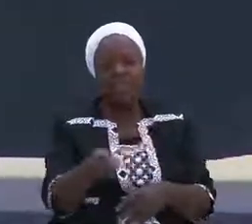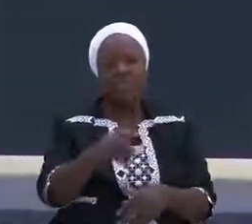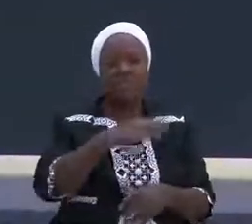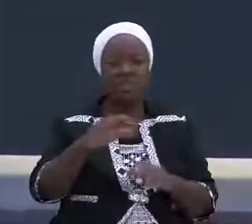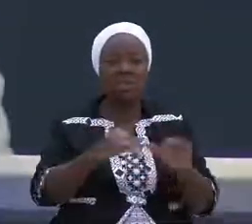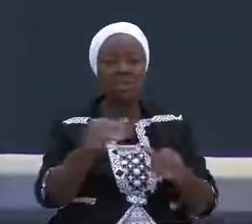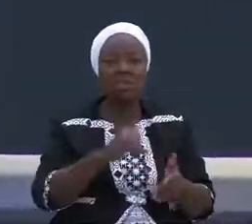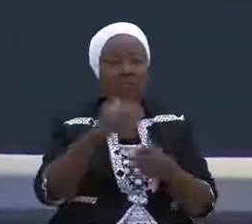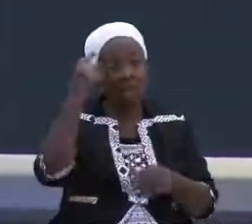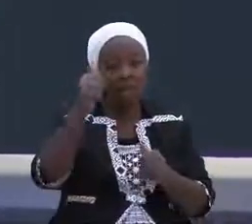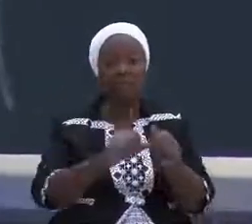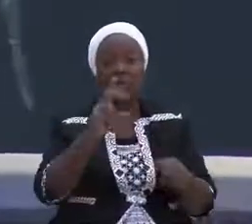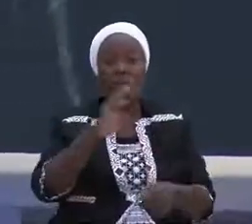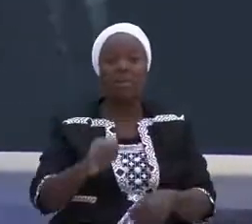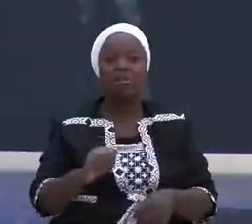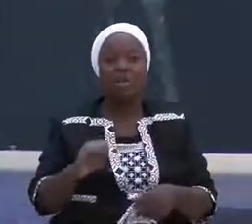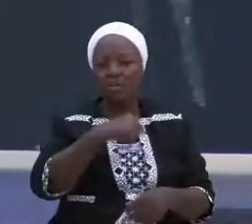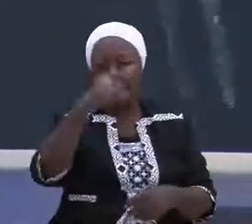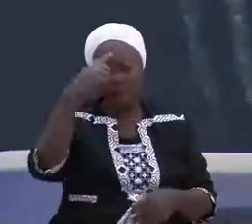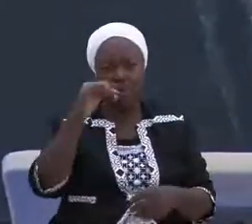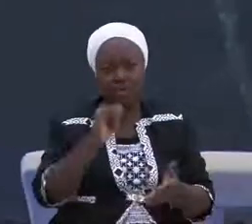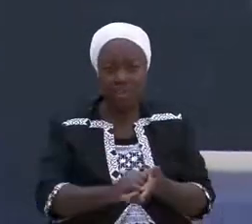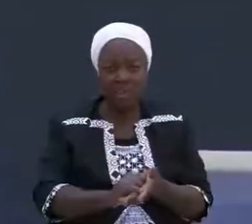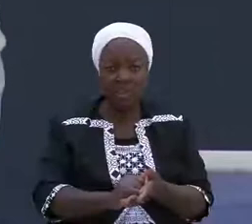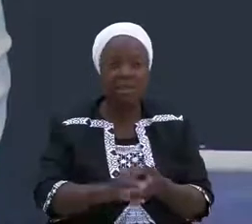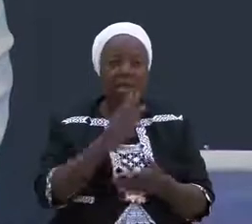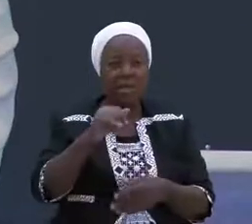chacun d'eux. Et pour cela,